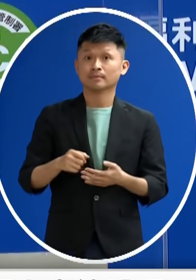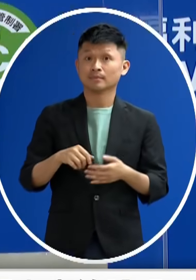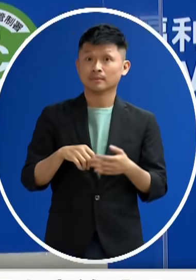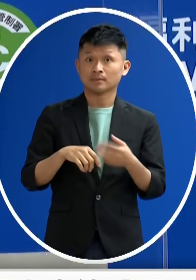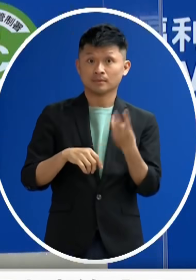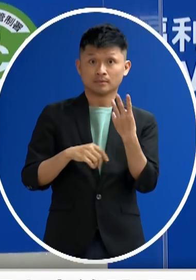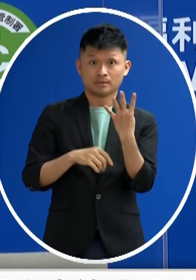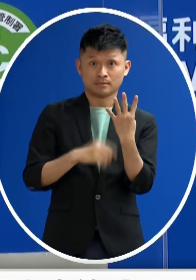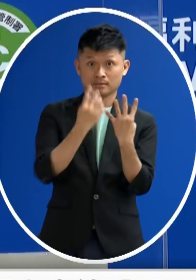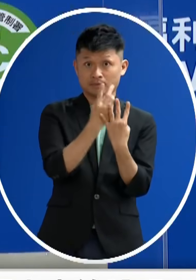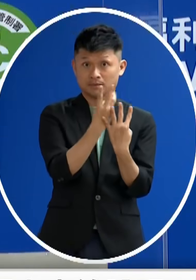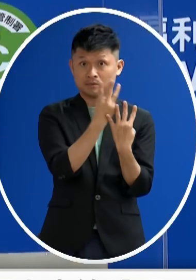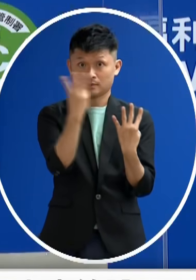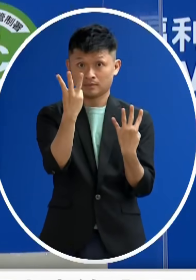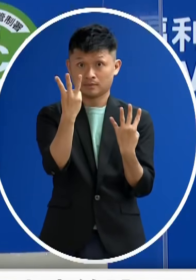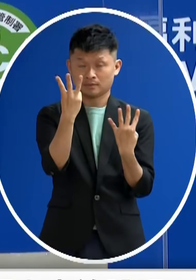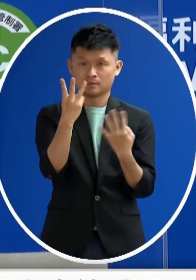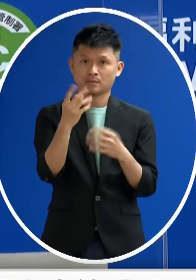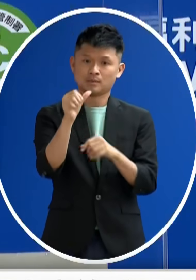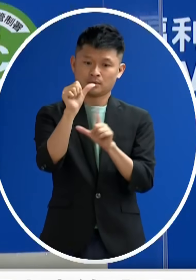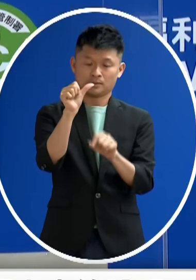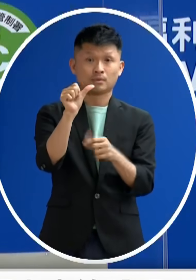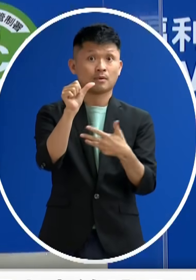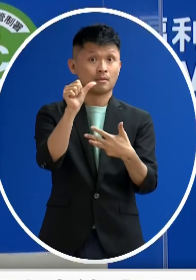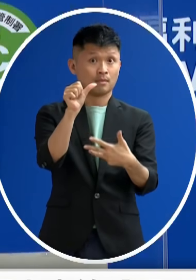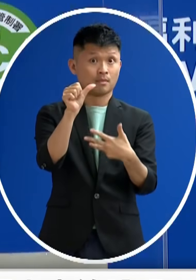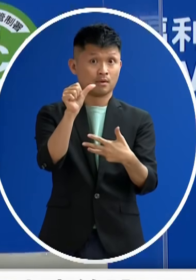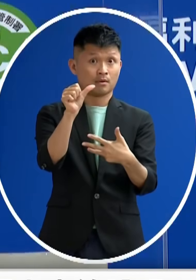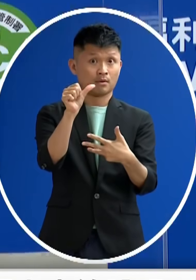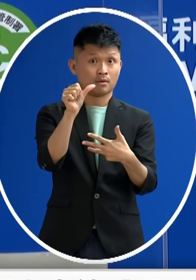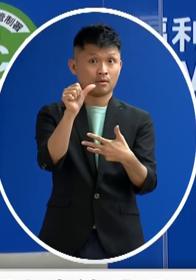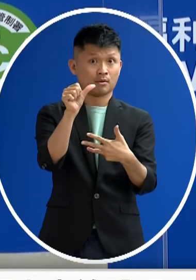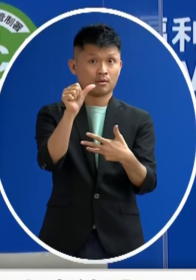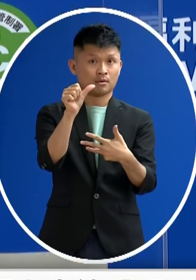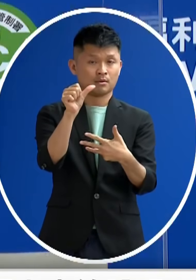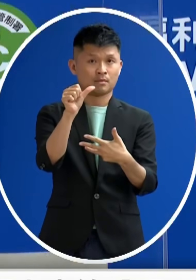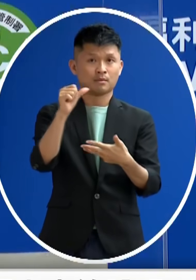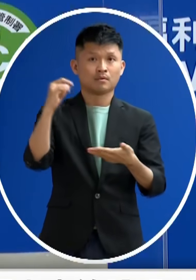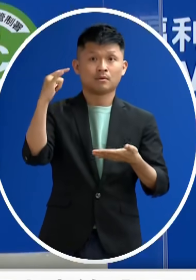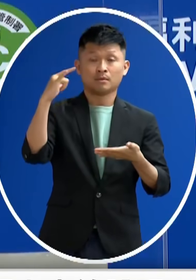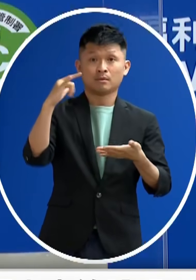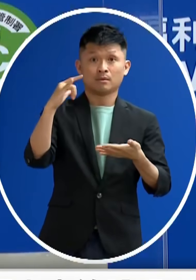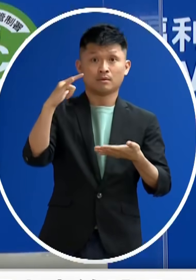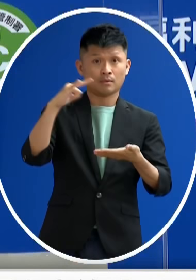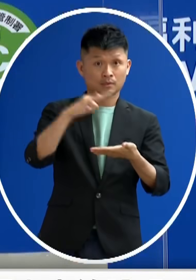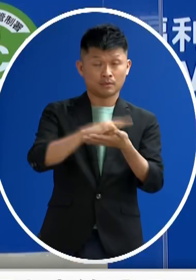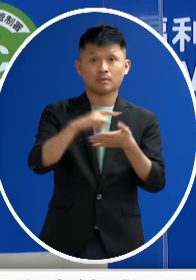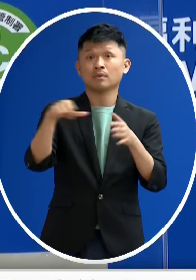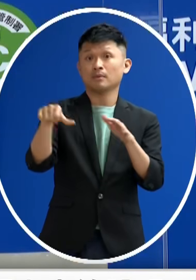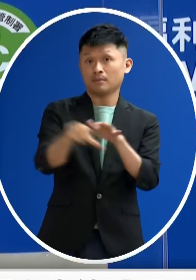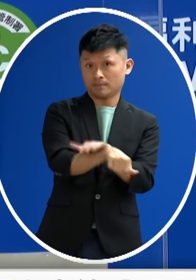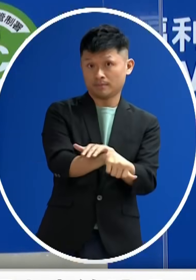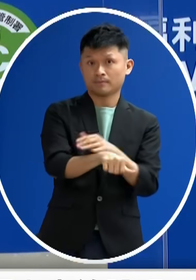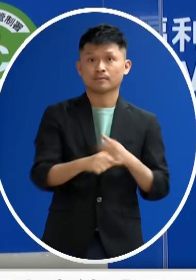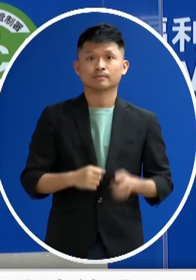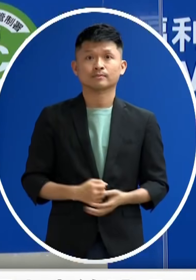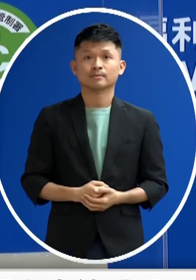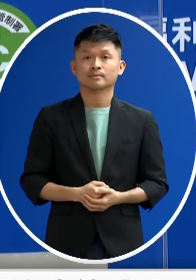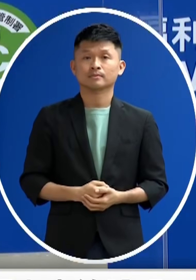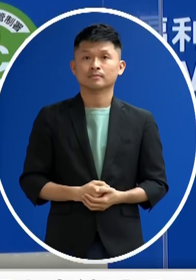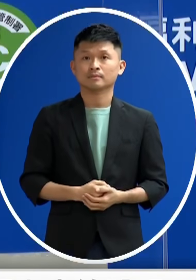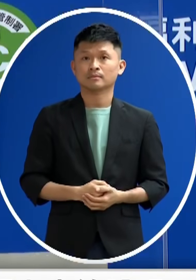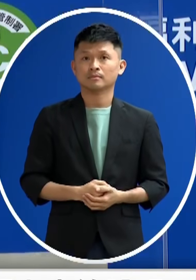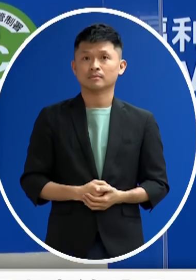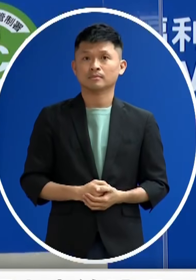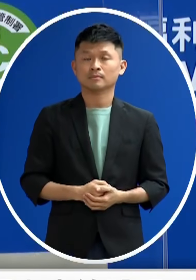有3位是在前天5月8号，5月8号入进来的飞机，他本